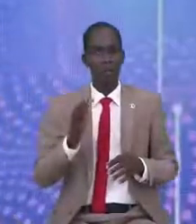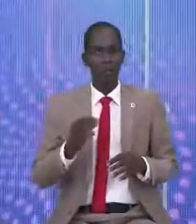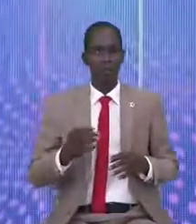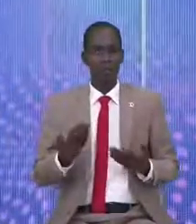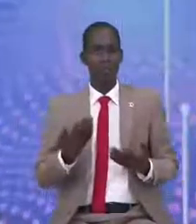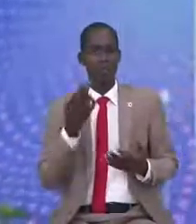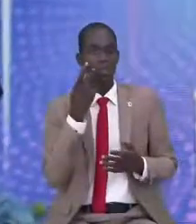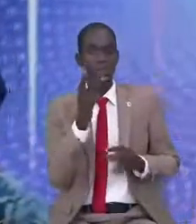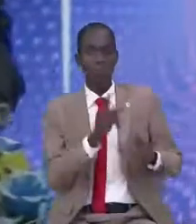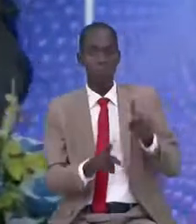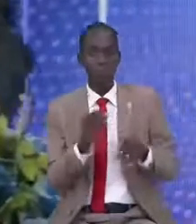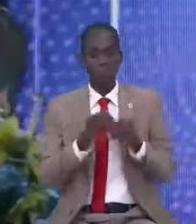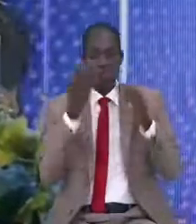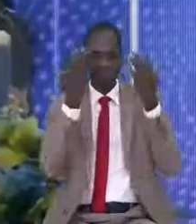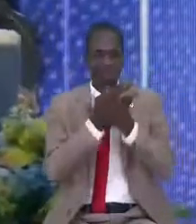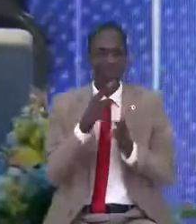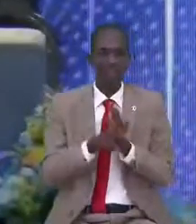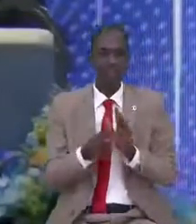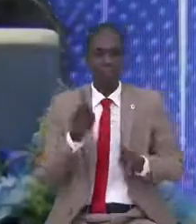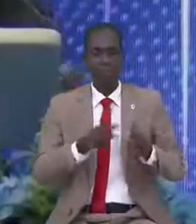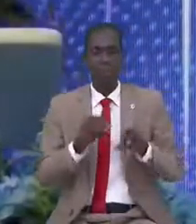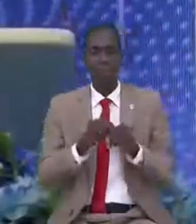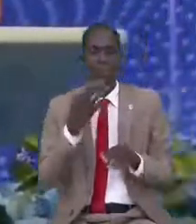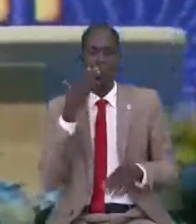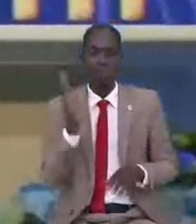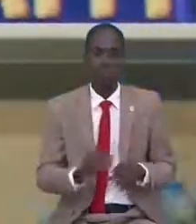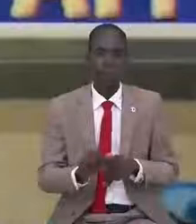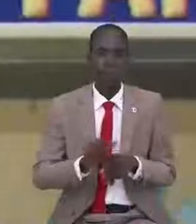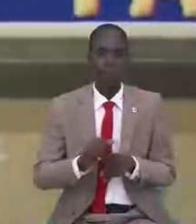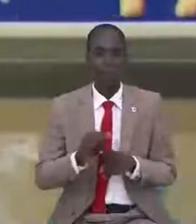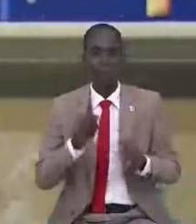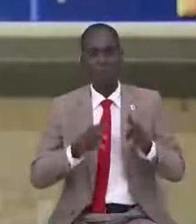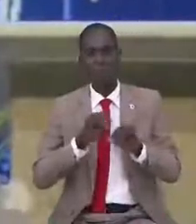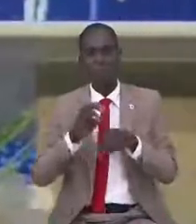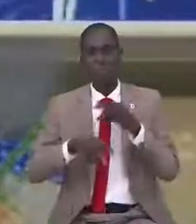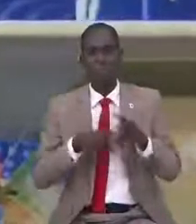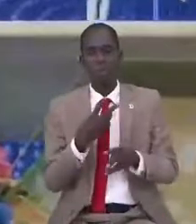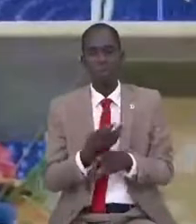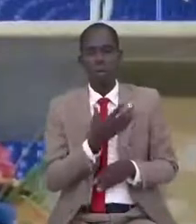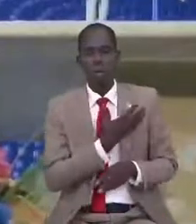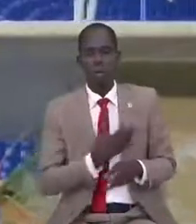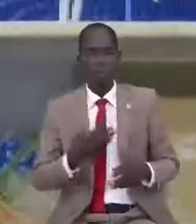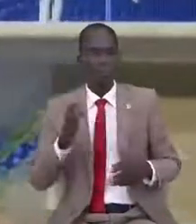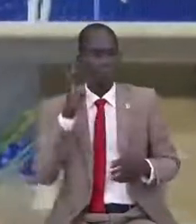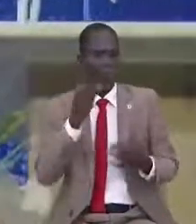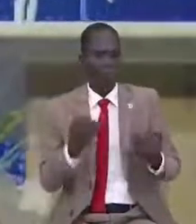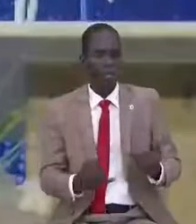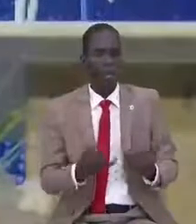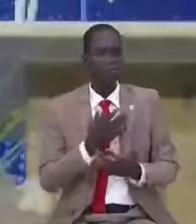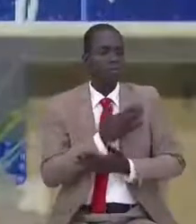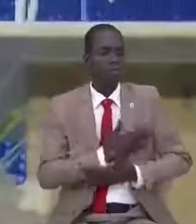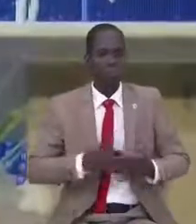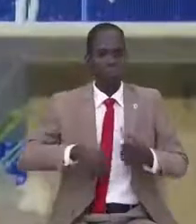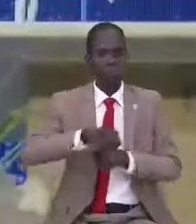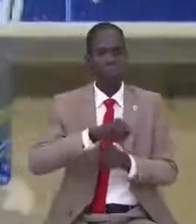certains qui sont dans les ténèbres, il jouit de la vie avec les gens du monde et il vit maintenant intimement avec